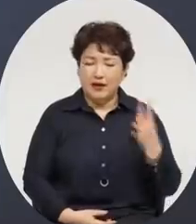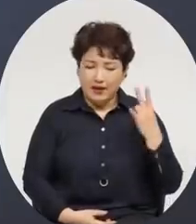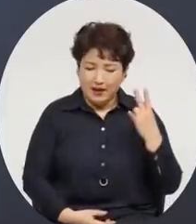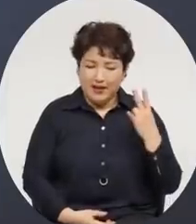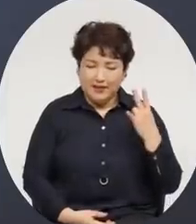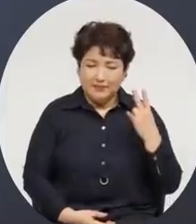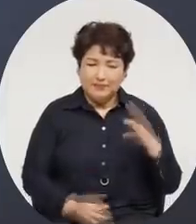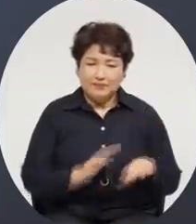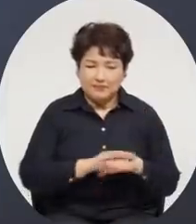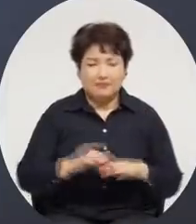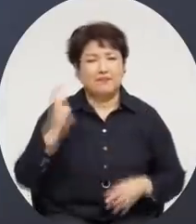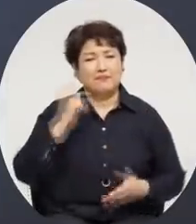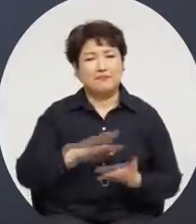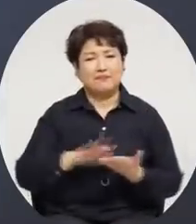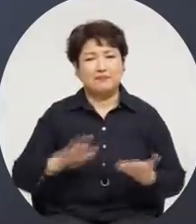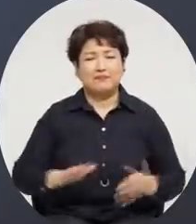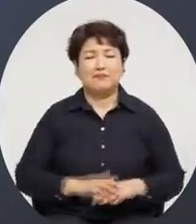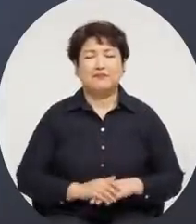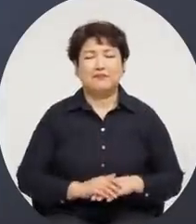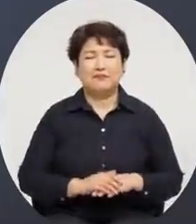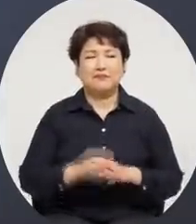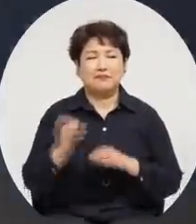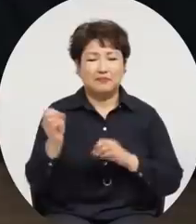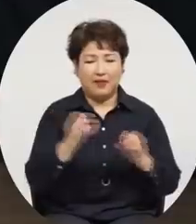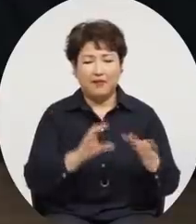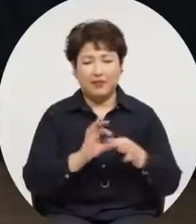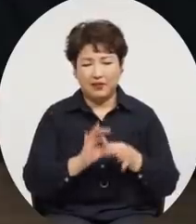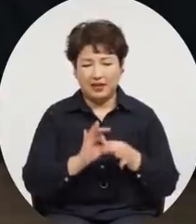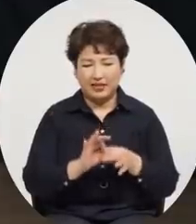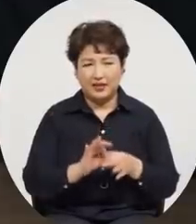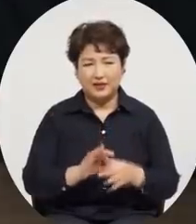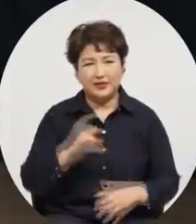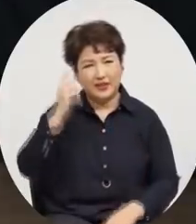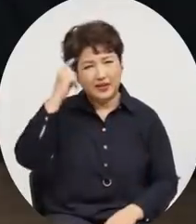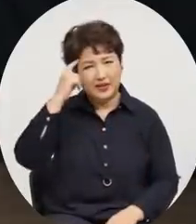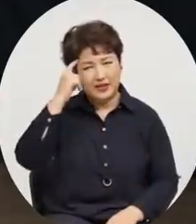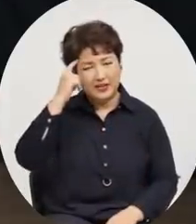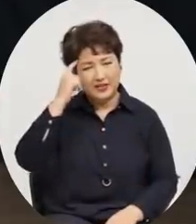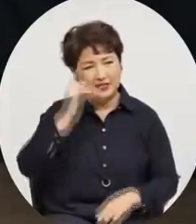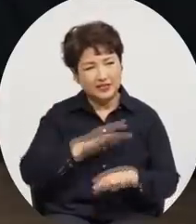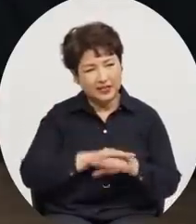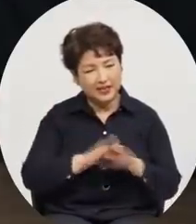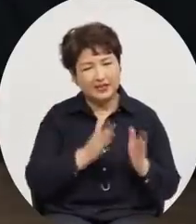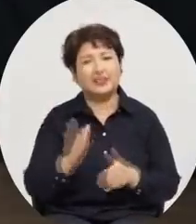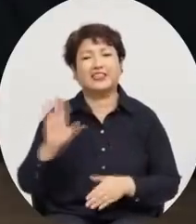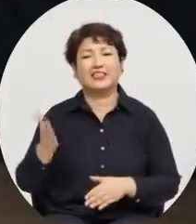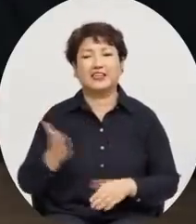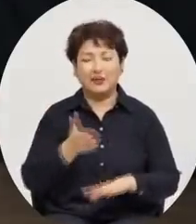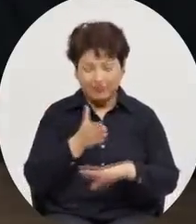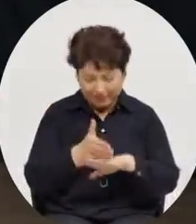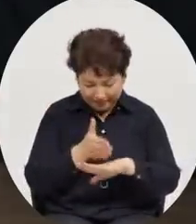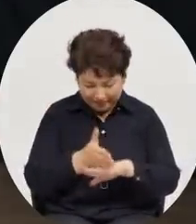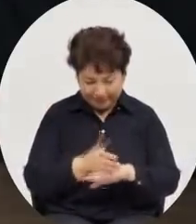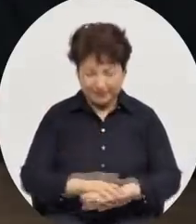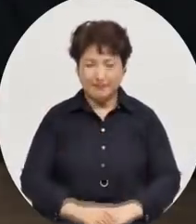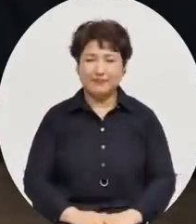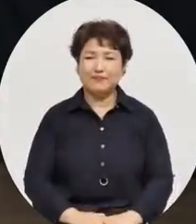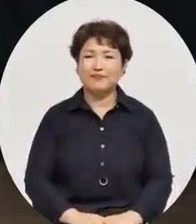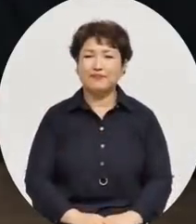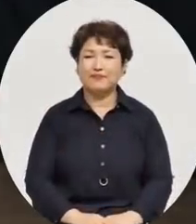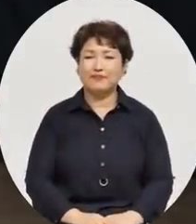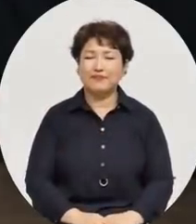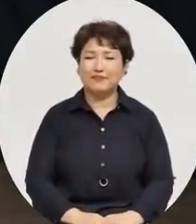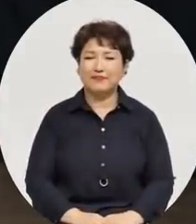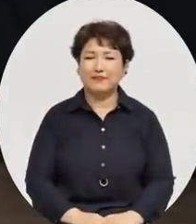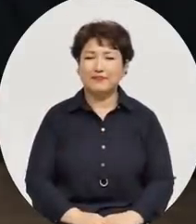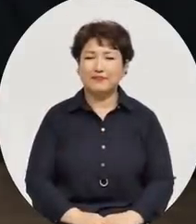네, 스님 말씀 잘 들었습니다. 스님과 대화를 하니까 관점이 정확하게 잘 잡히는 것 같습니다. 스님 감사합니다.